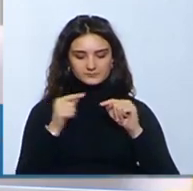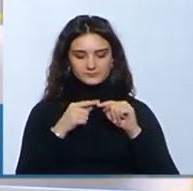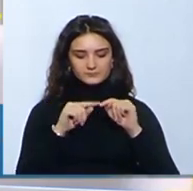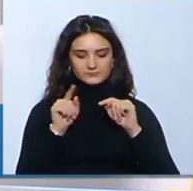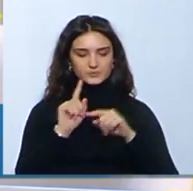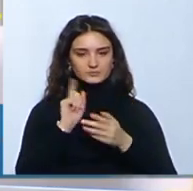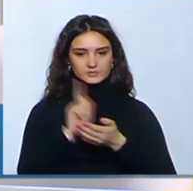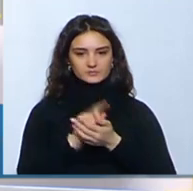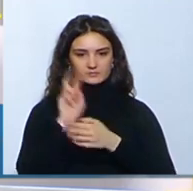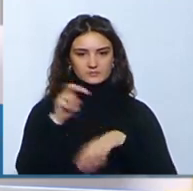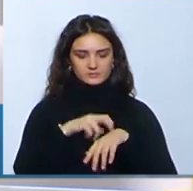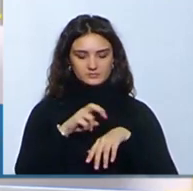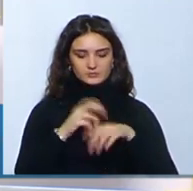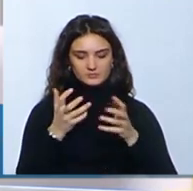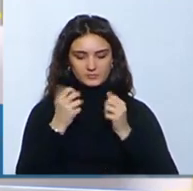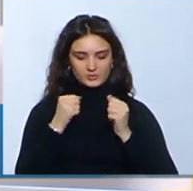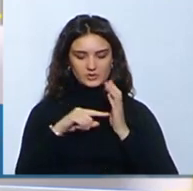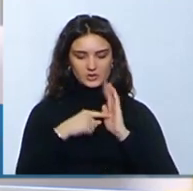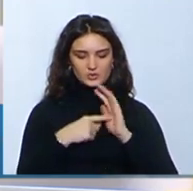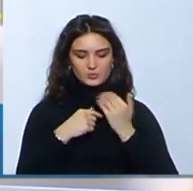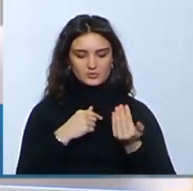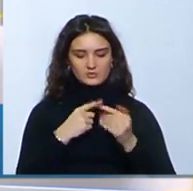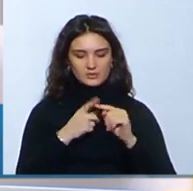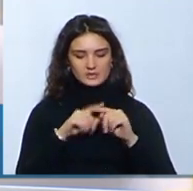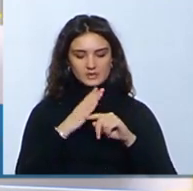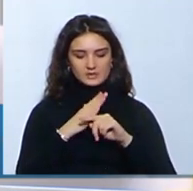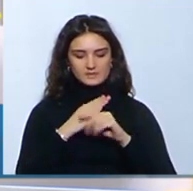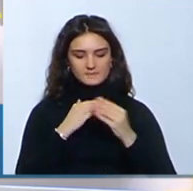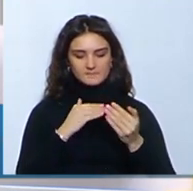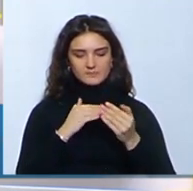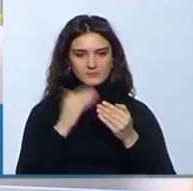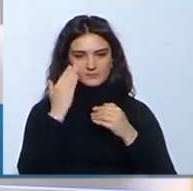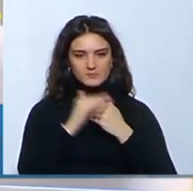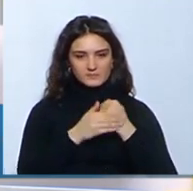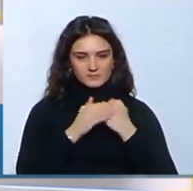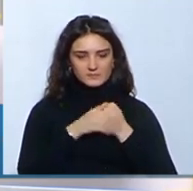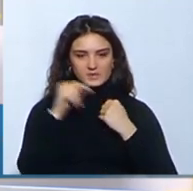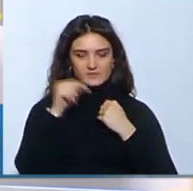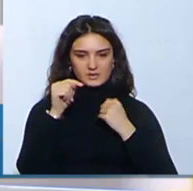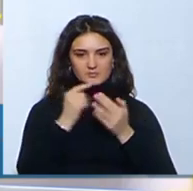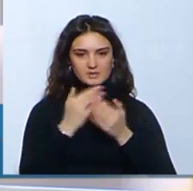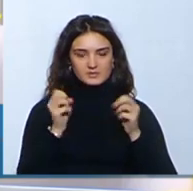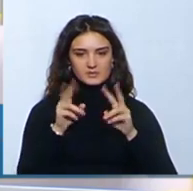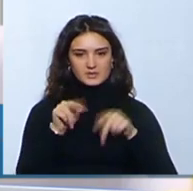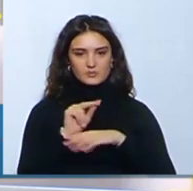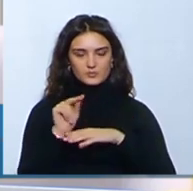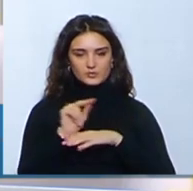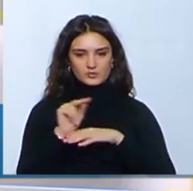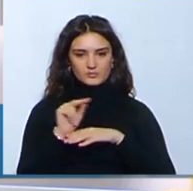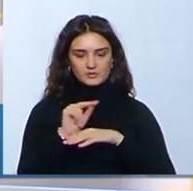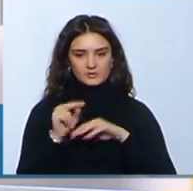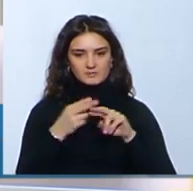მიმართოს ექიმს, რომ მიიღოს ისევ დანიშნულება. ეს არის მალამოებით და წვეთებით, თქვათ, სპეციფიური მკურნალობა